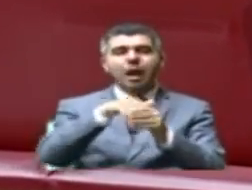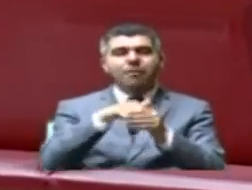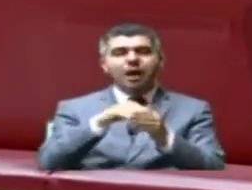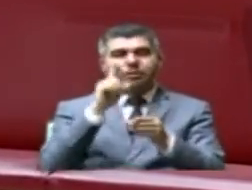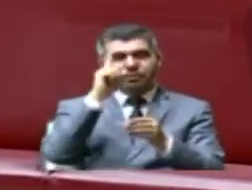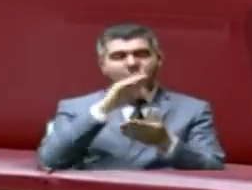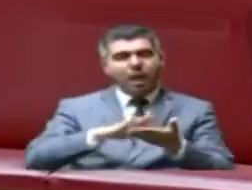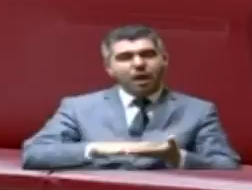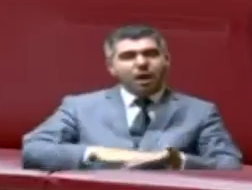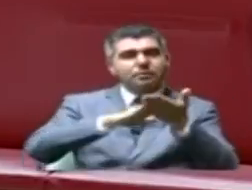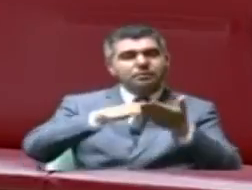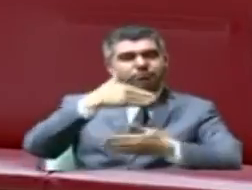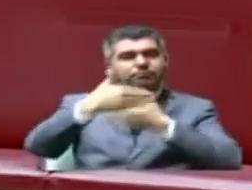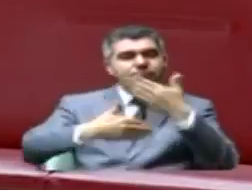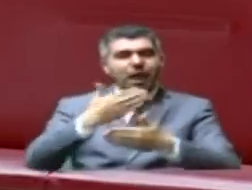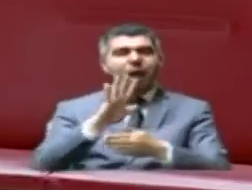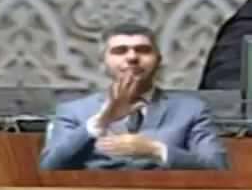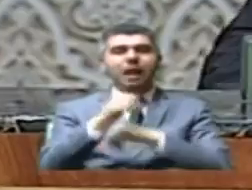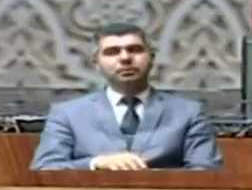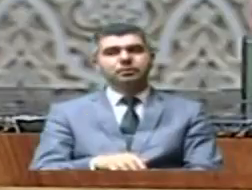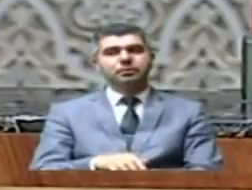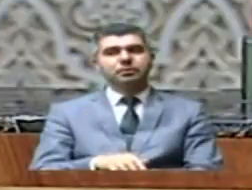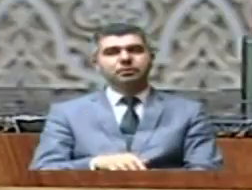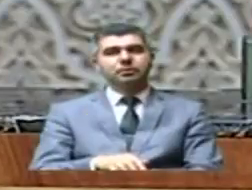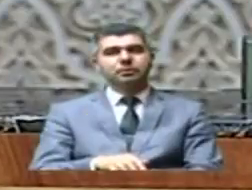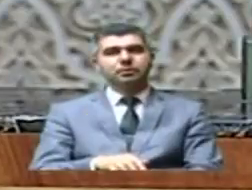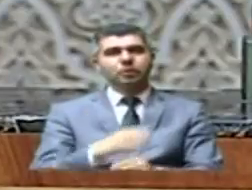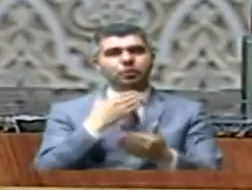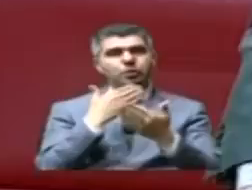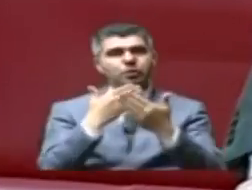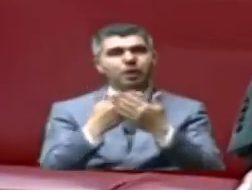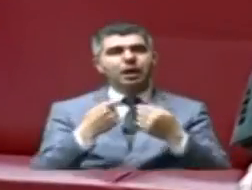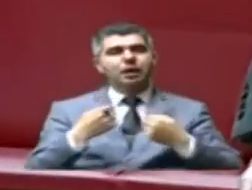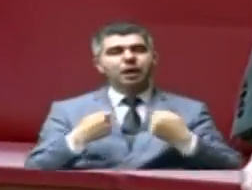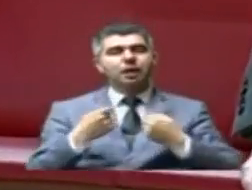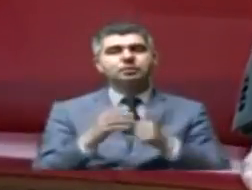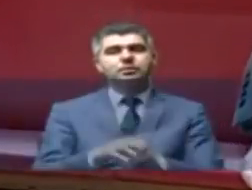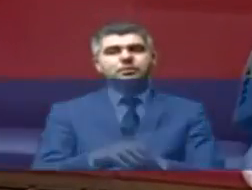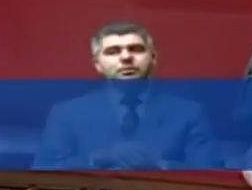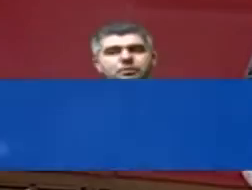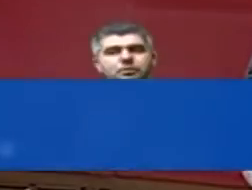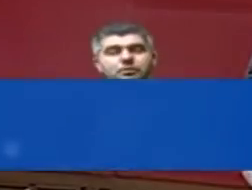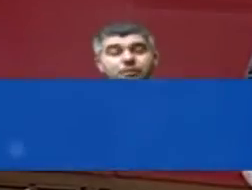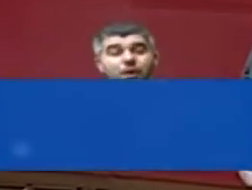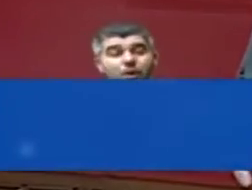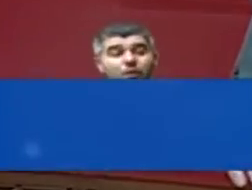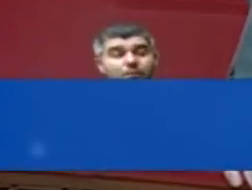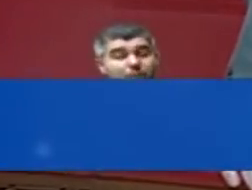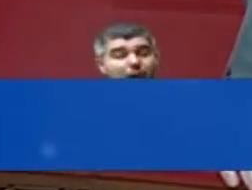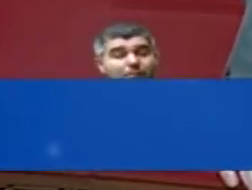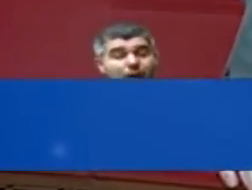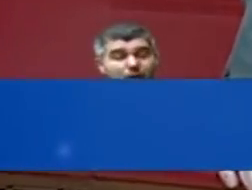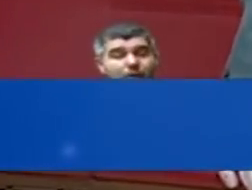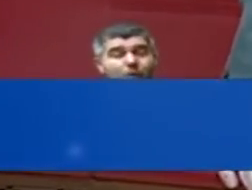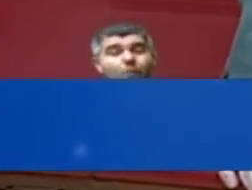لاكبر نسبه ممكنه خلال الخمس سنوات المقبله. شكرا سيد الرئيس. السيد الرئيس، انا ما قارنت لا مع اسبانيا ولا مع البرتغال